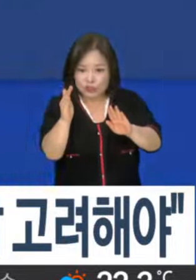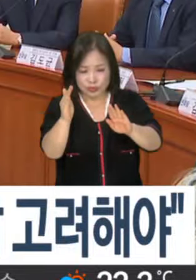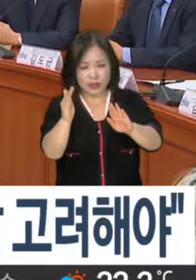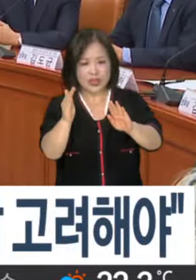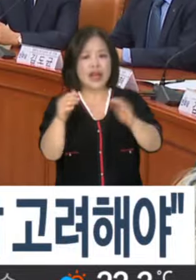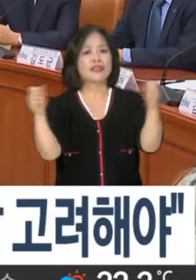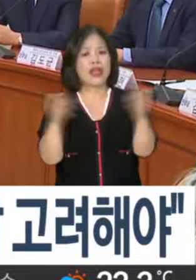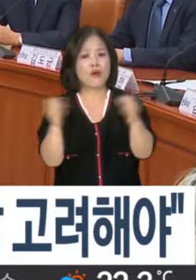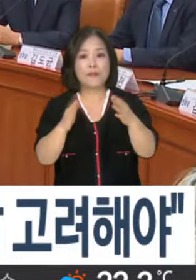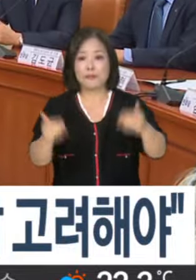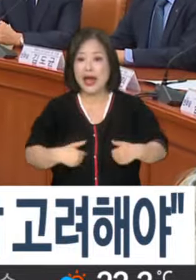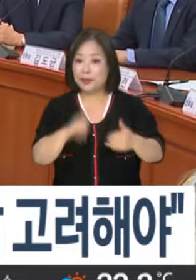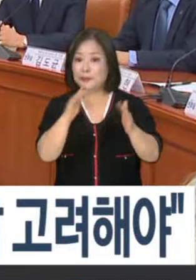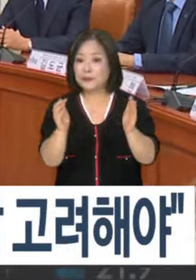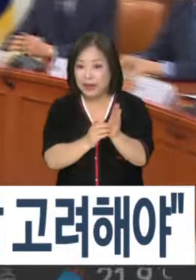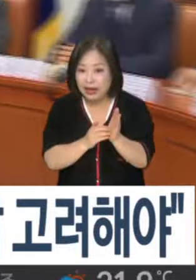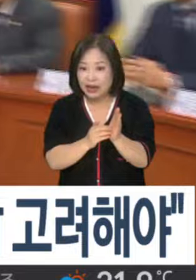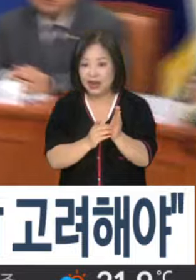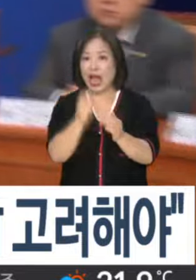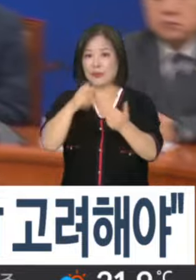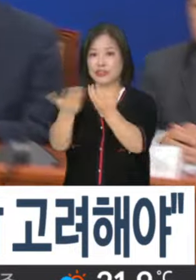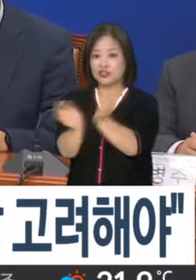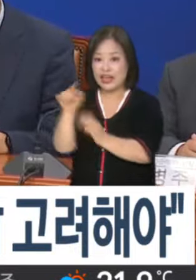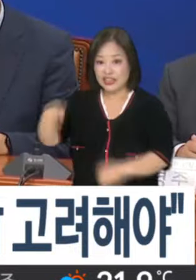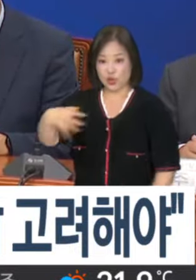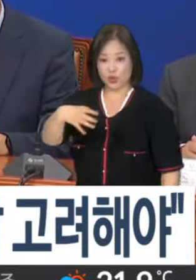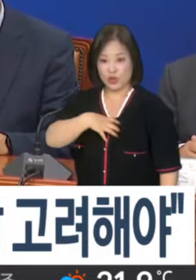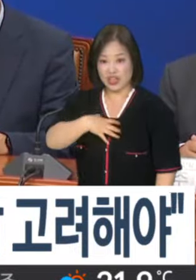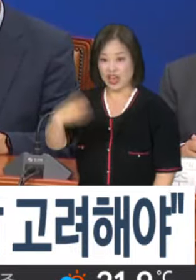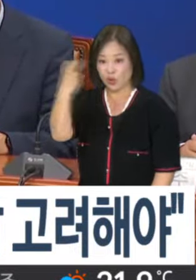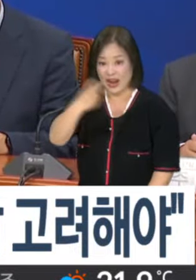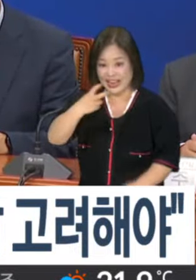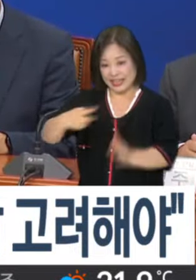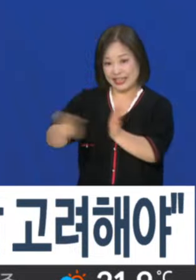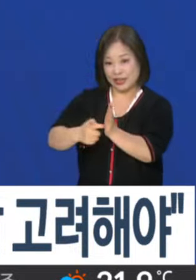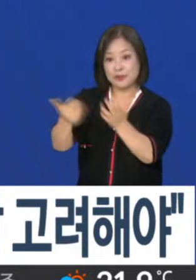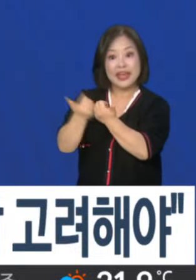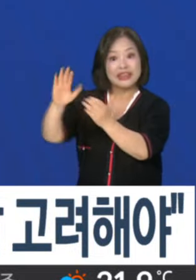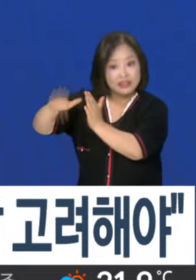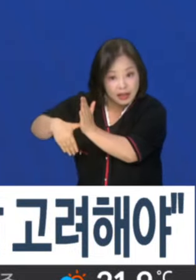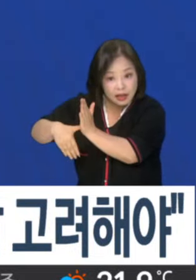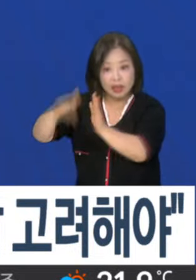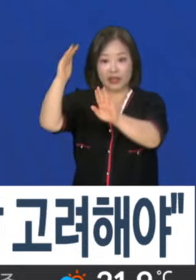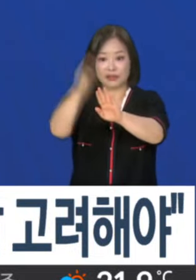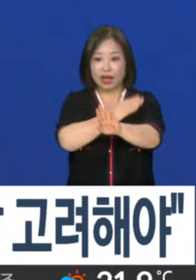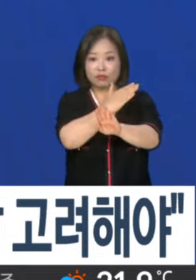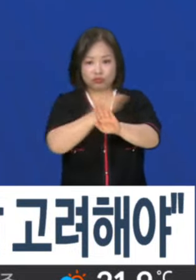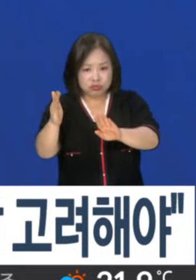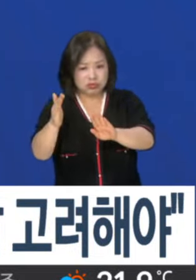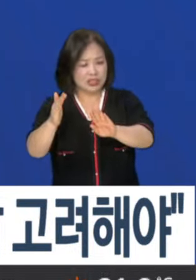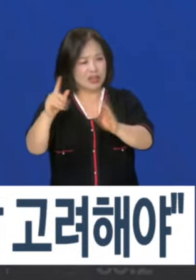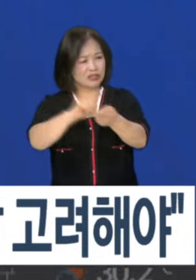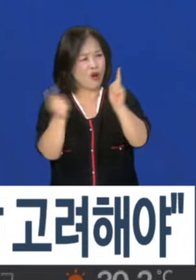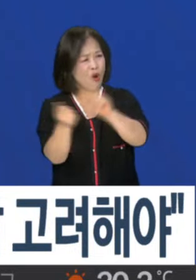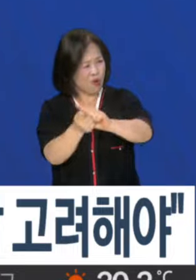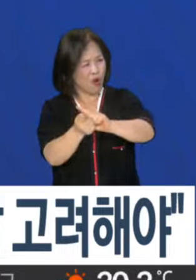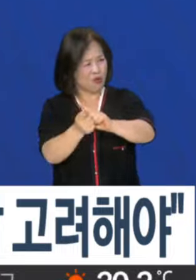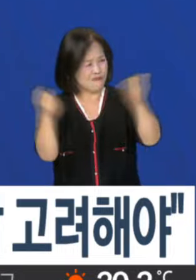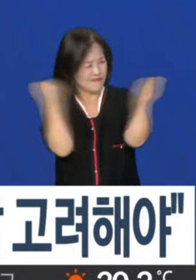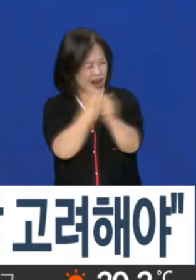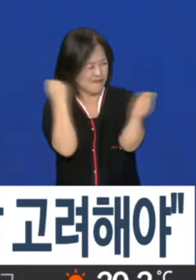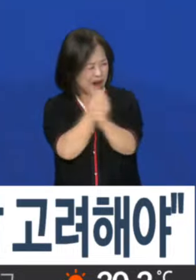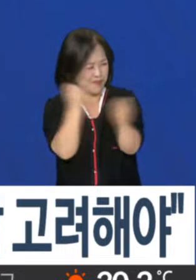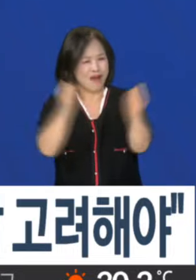제기했습니다이 대표는 오늘 당내 한반도 위기 관리 전담반 긴급 회의에서 남북 모두 공멸의 길로 가는 치킨 게임을